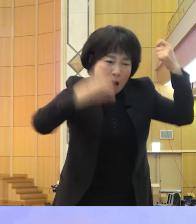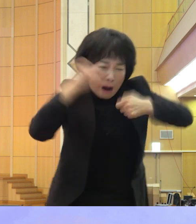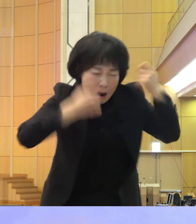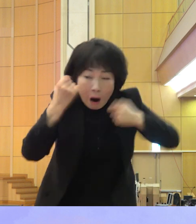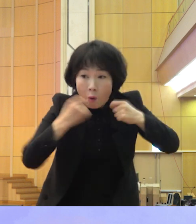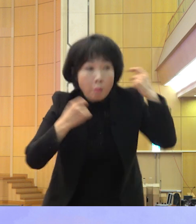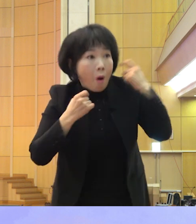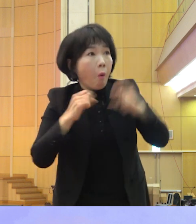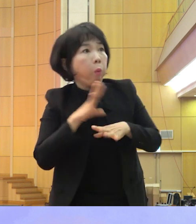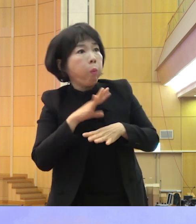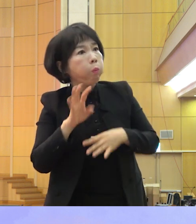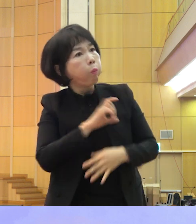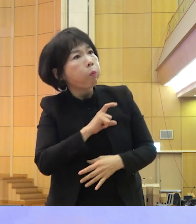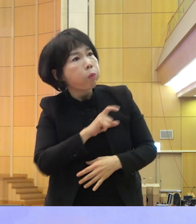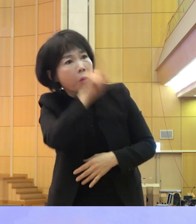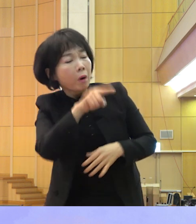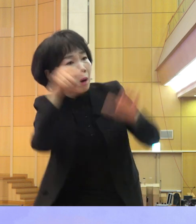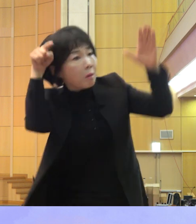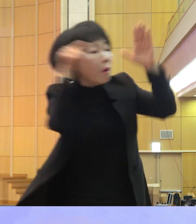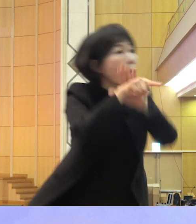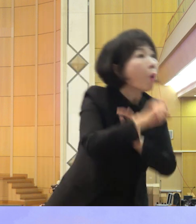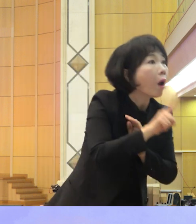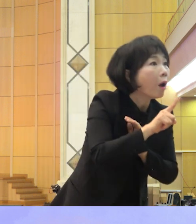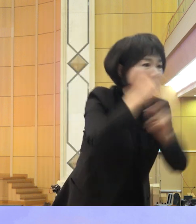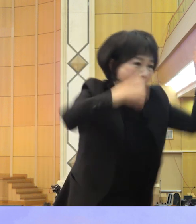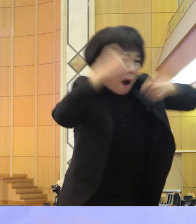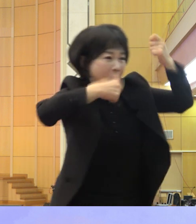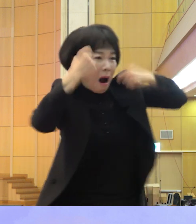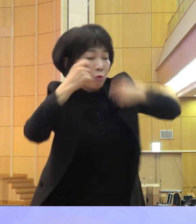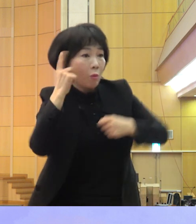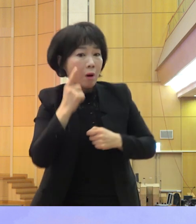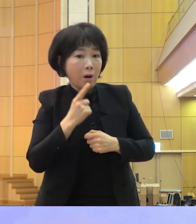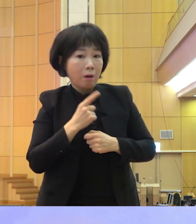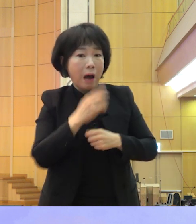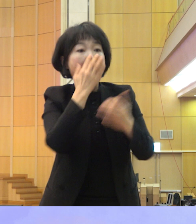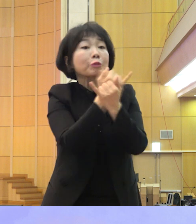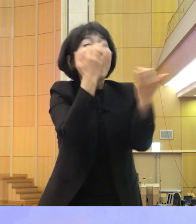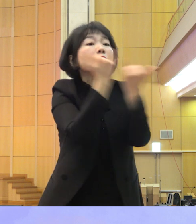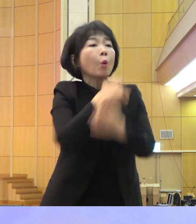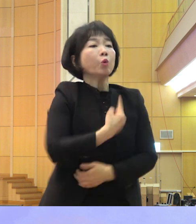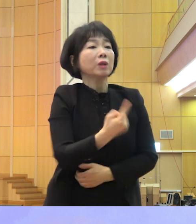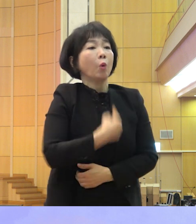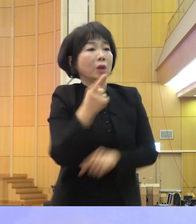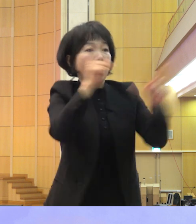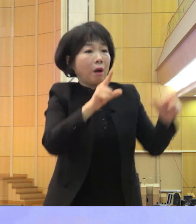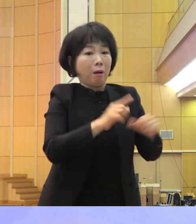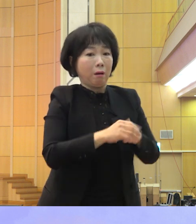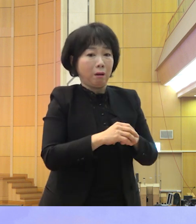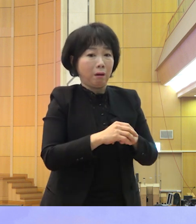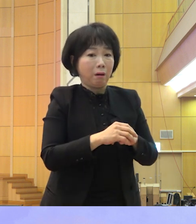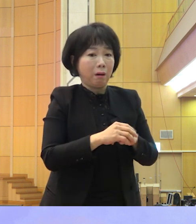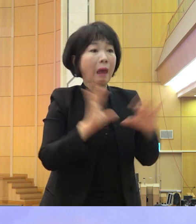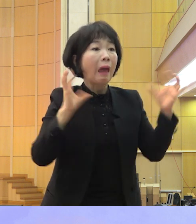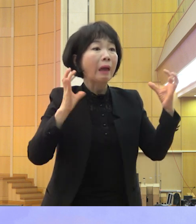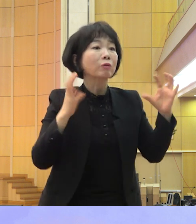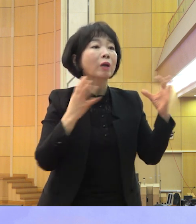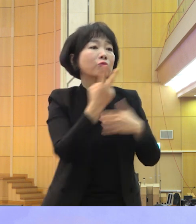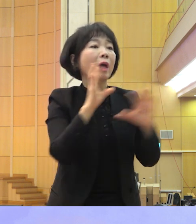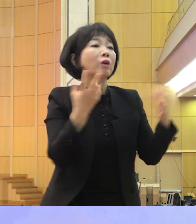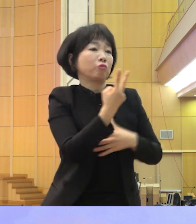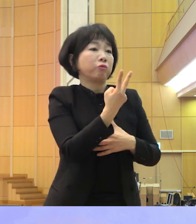뭔 소리가 하고선 제가 뛰어가 봤죠. 갔더니 그 아주머니 혼자 사시는 분인데 아기들 둘하고 사시는